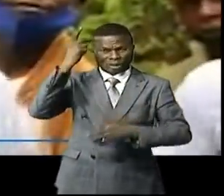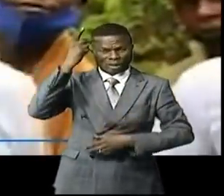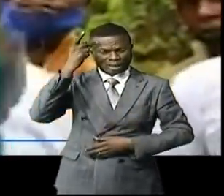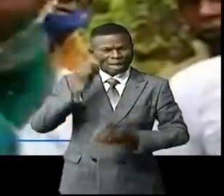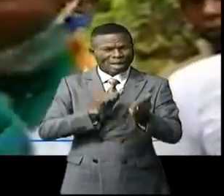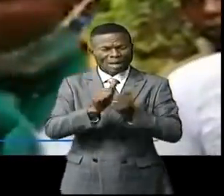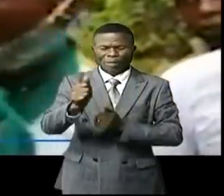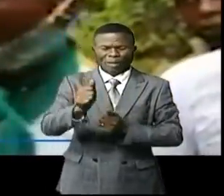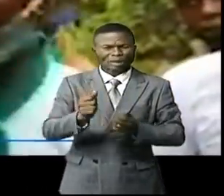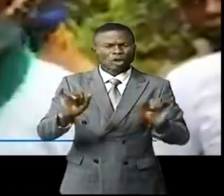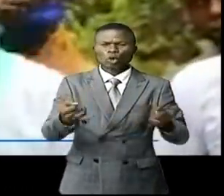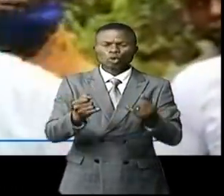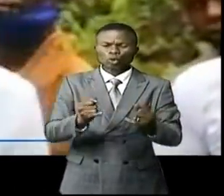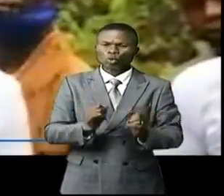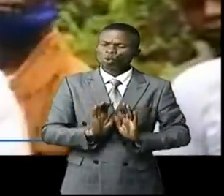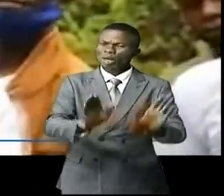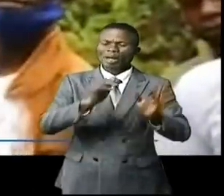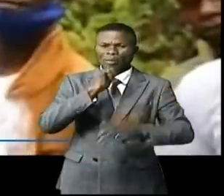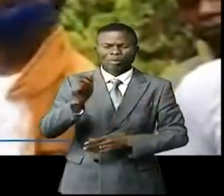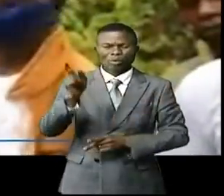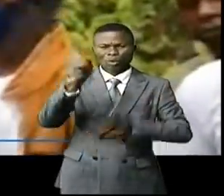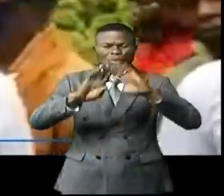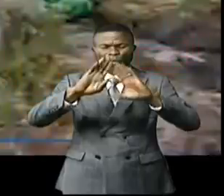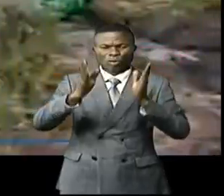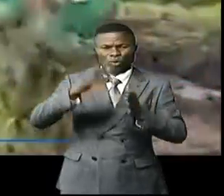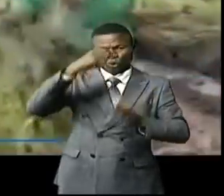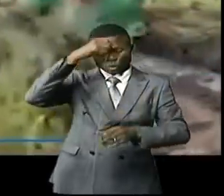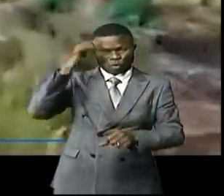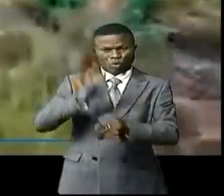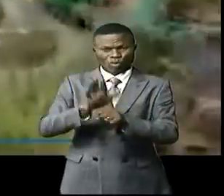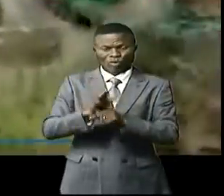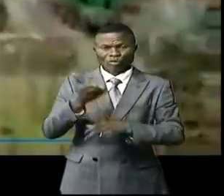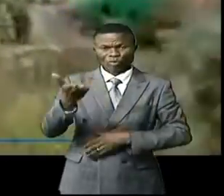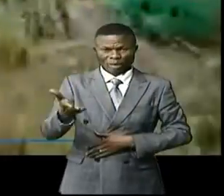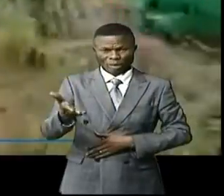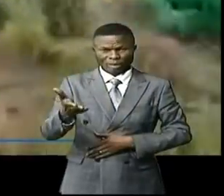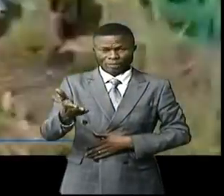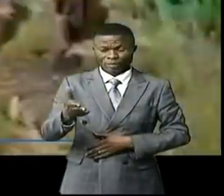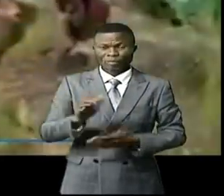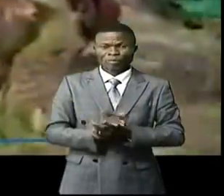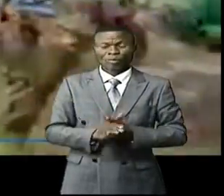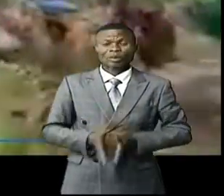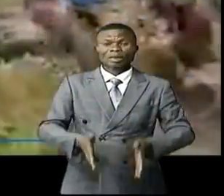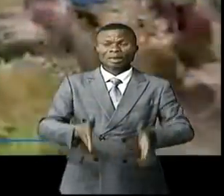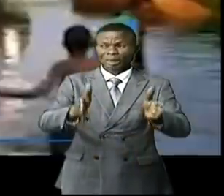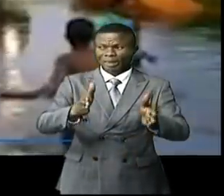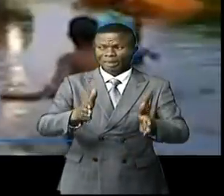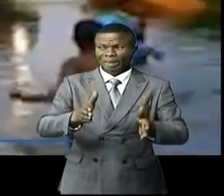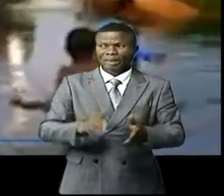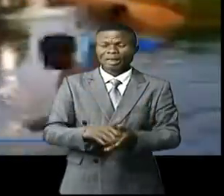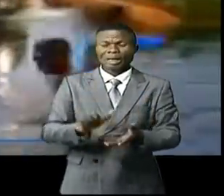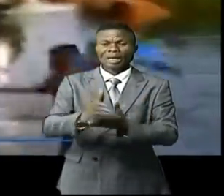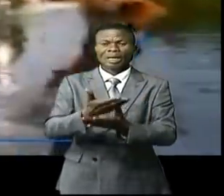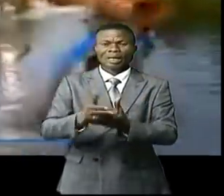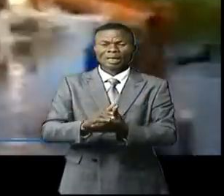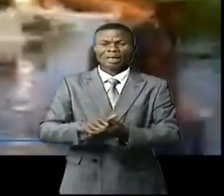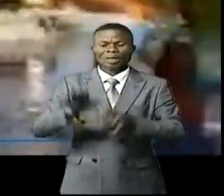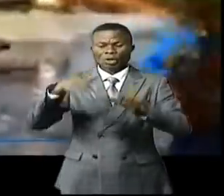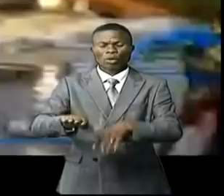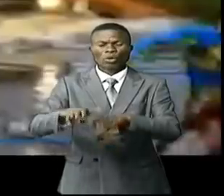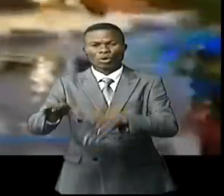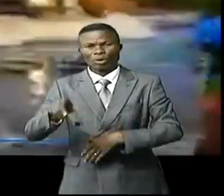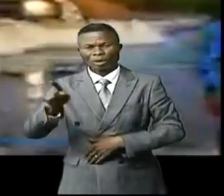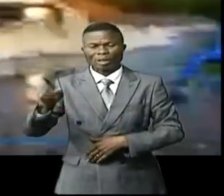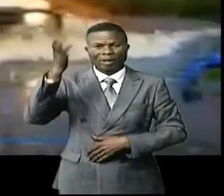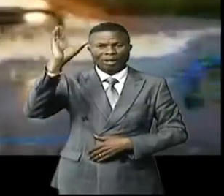négligez cette route? Oui. Nous, la population, nous souffrons. Une autre facette de cette route est celle qui est comprise entre les rivières Lizu et le